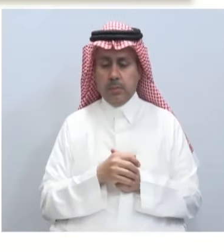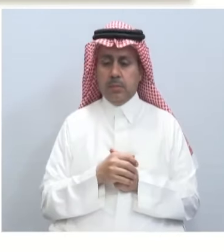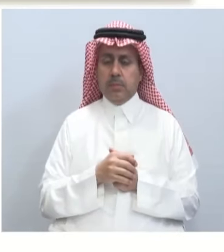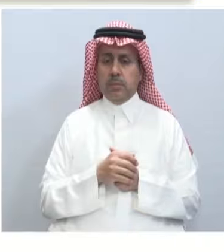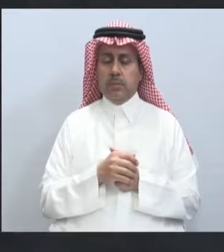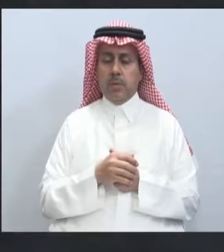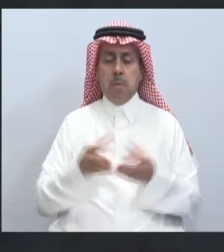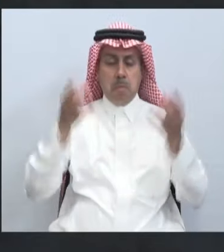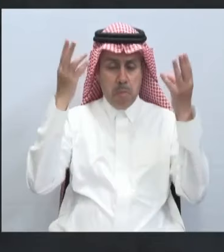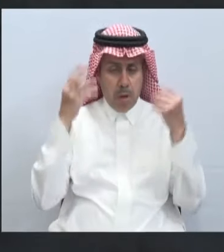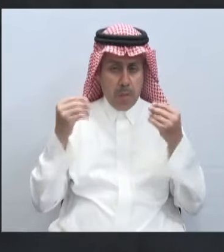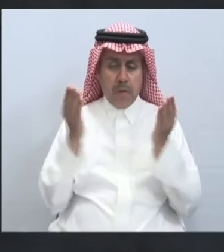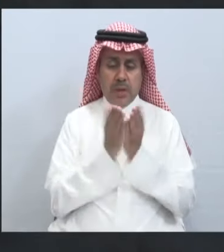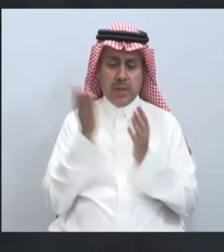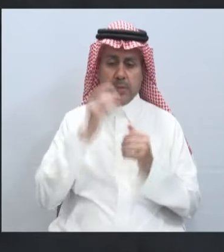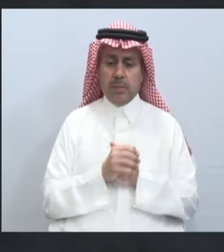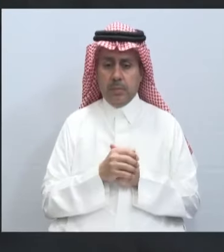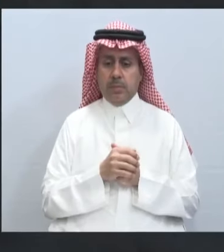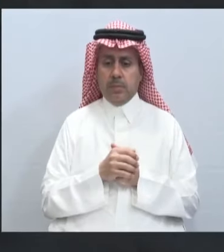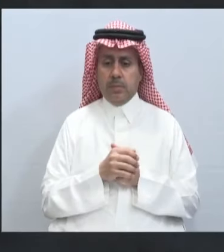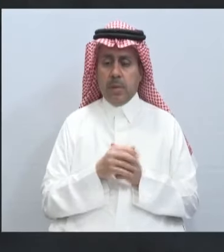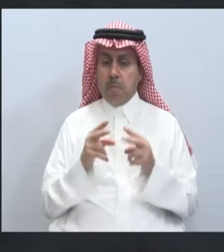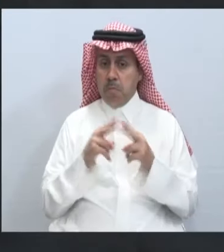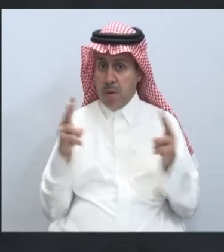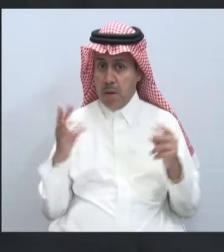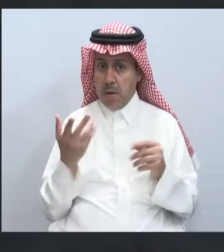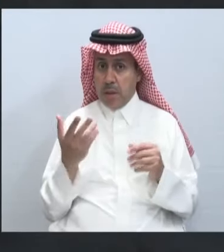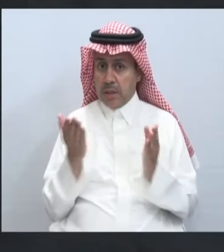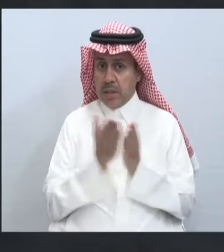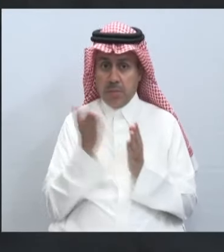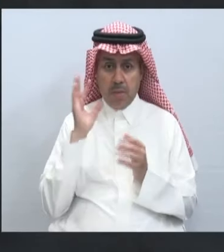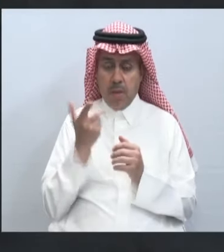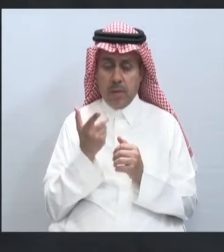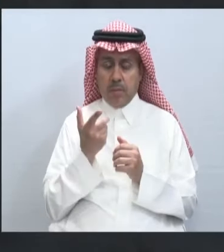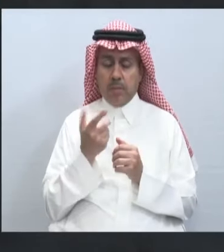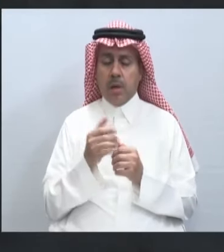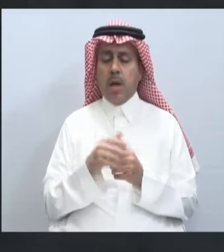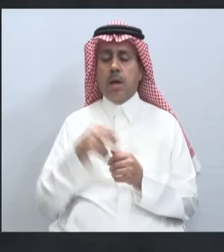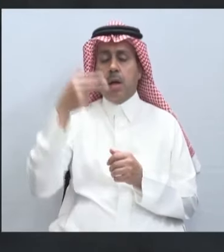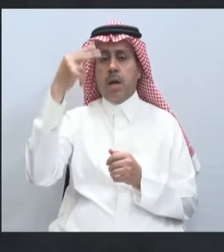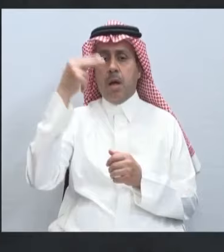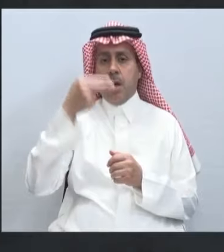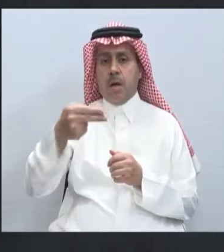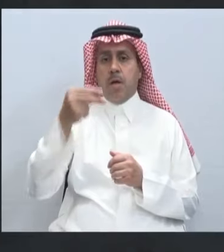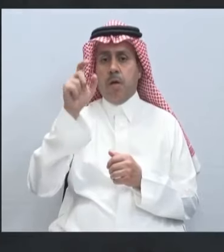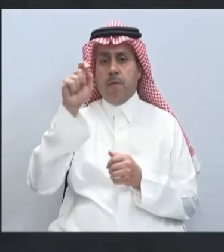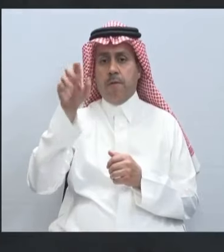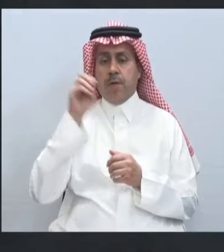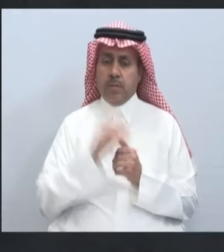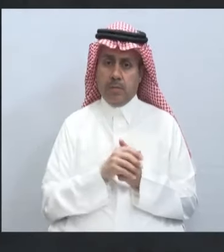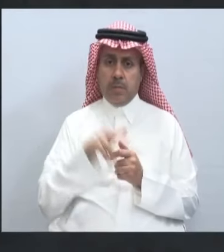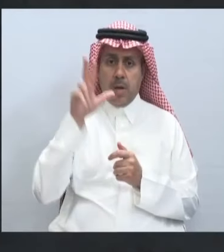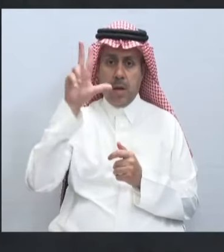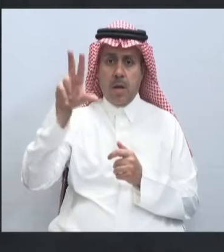بعض ما اخذناه في الدرس السابق تحدثنا في الدرس السابق عن ماذا عن العفه هذا الخلق العظيم